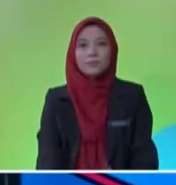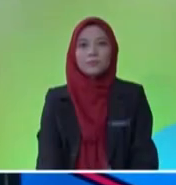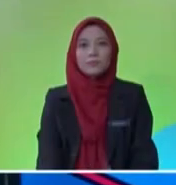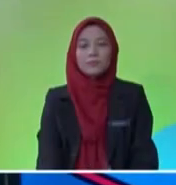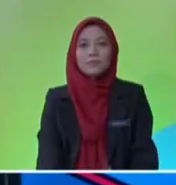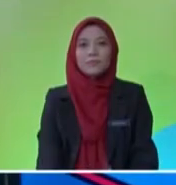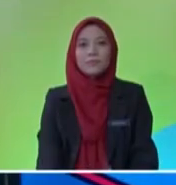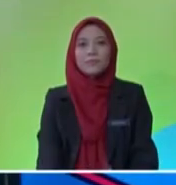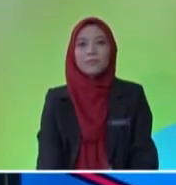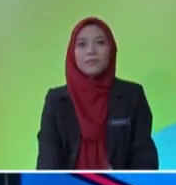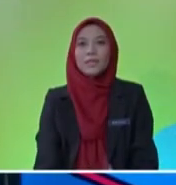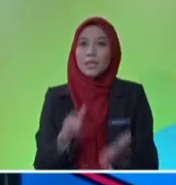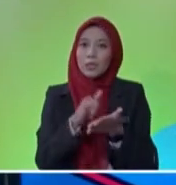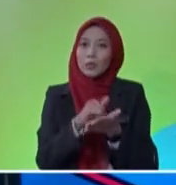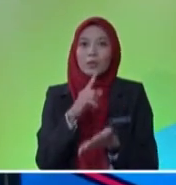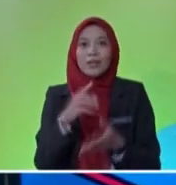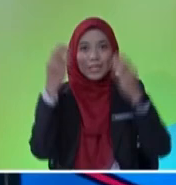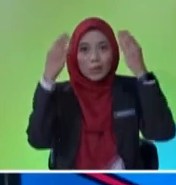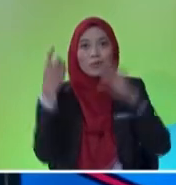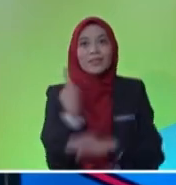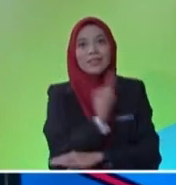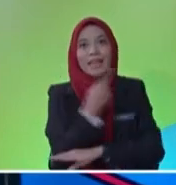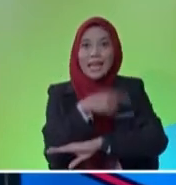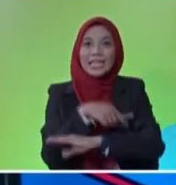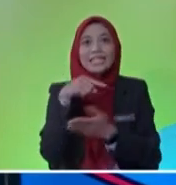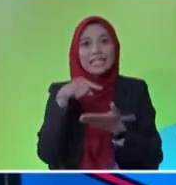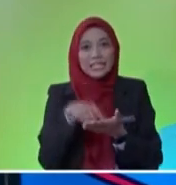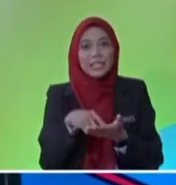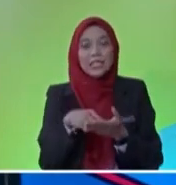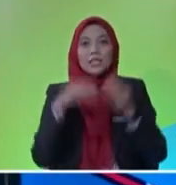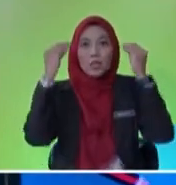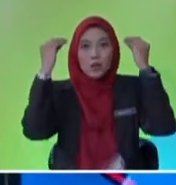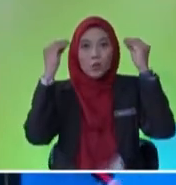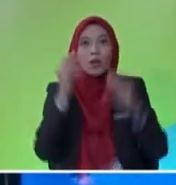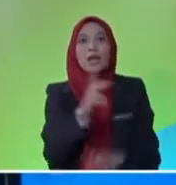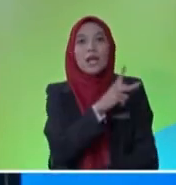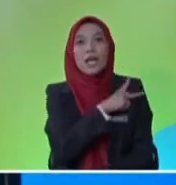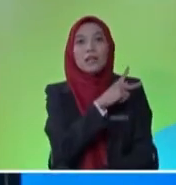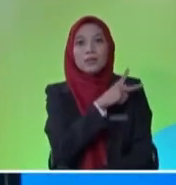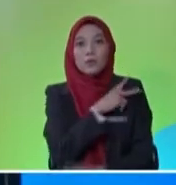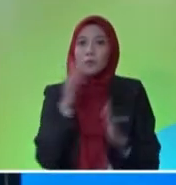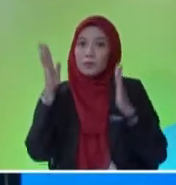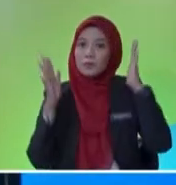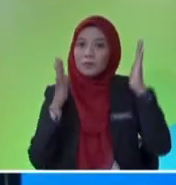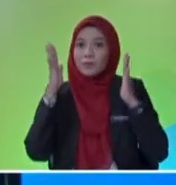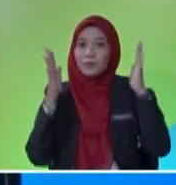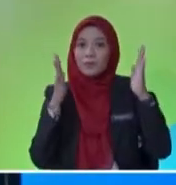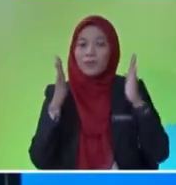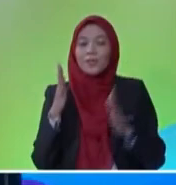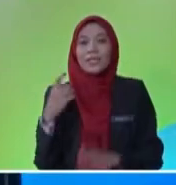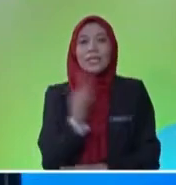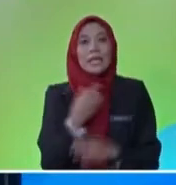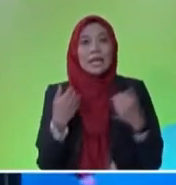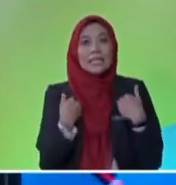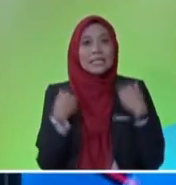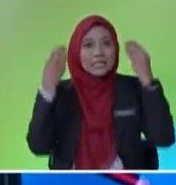hoah dan itulah seekor kita pada hari ini merupakan seorang guru ketua panitia bahasa Melayu di sedikit AADC gunkmass